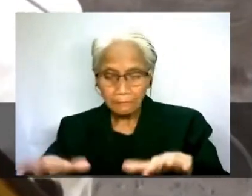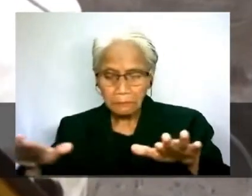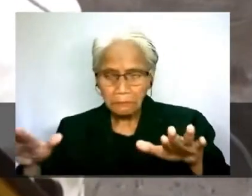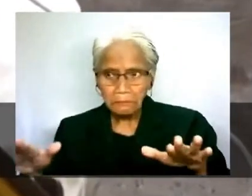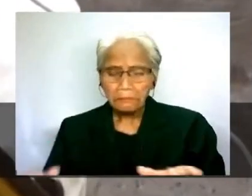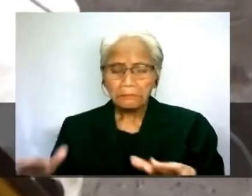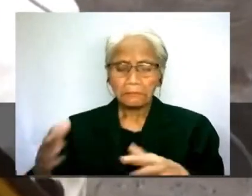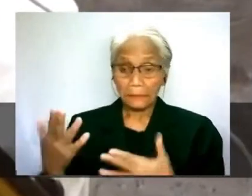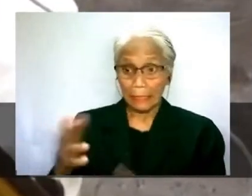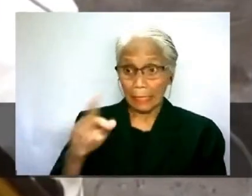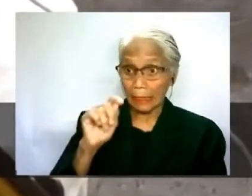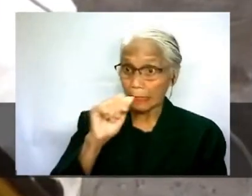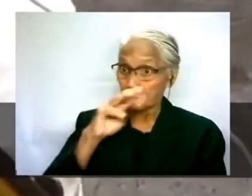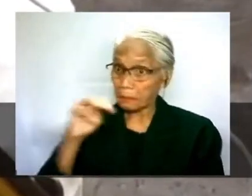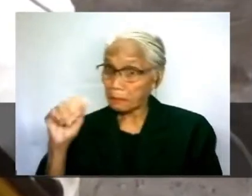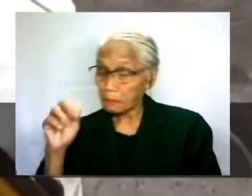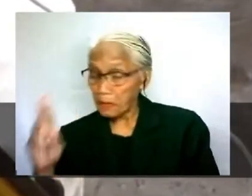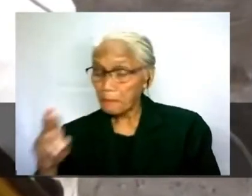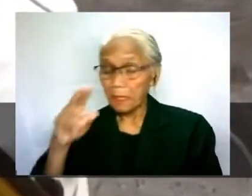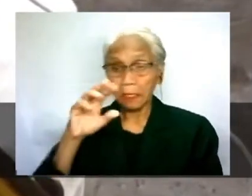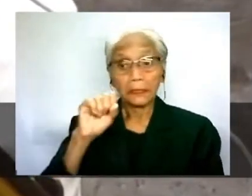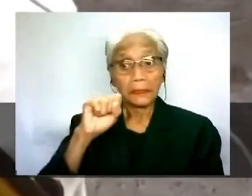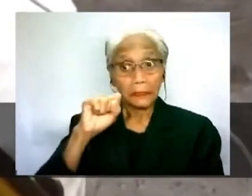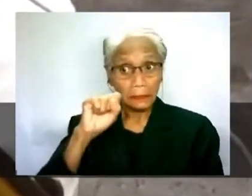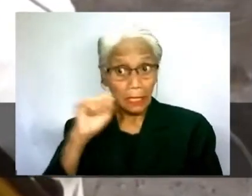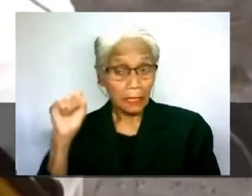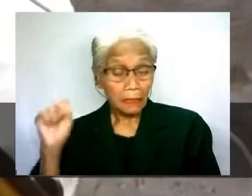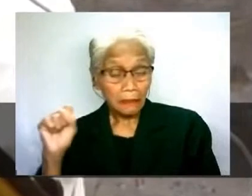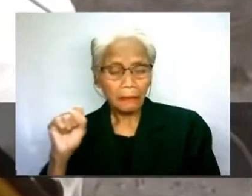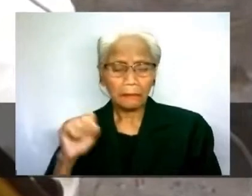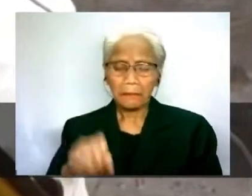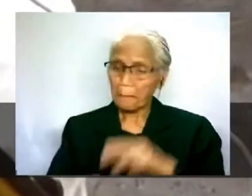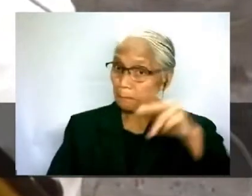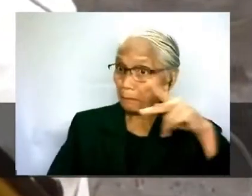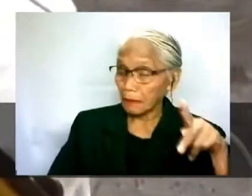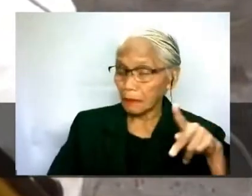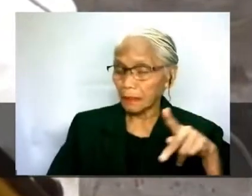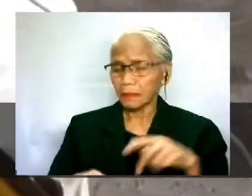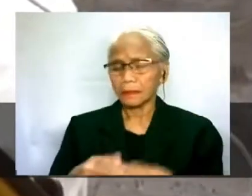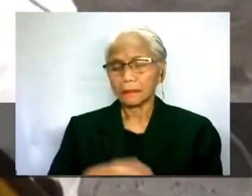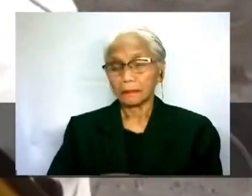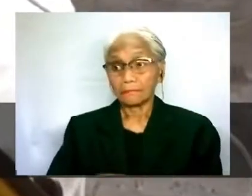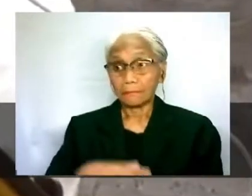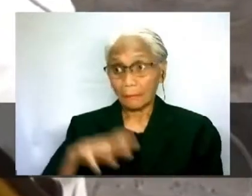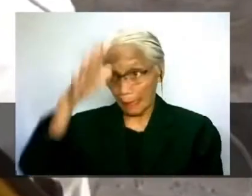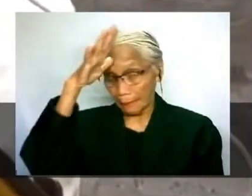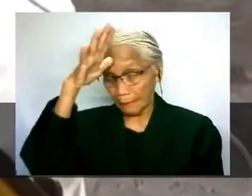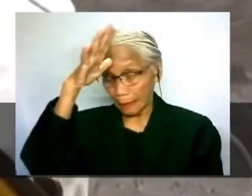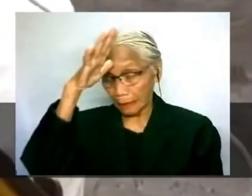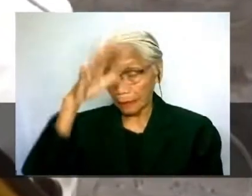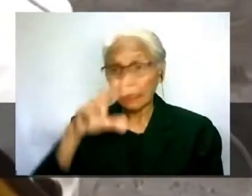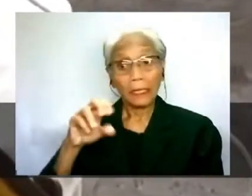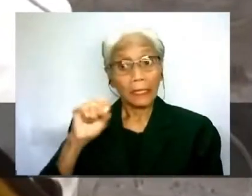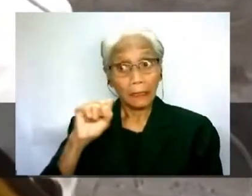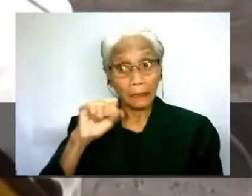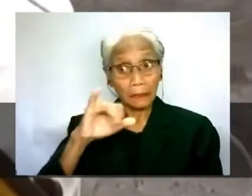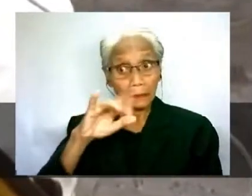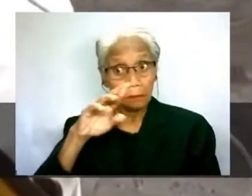sina Fares at Sara. Si Fares ang ama ni Esrom at si Esrom ang ama ni